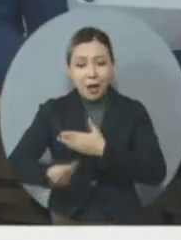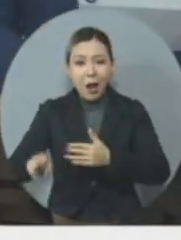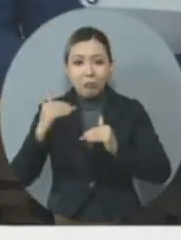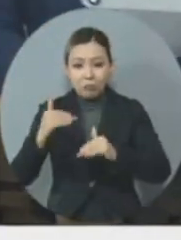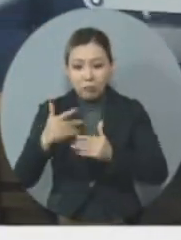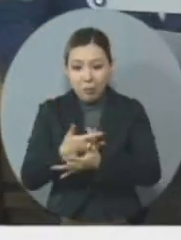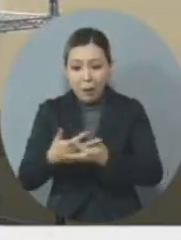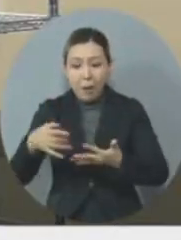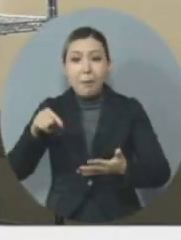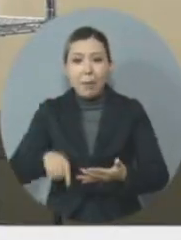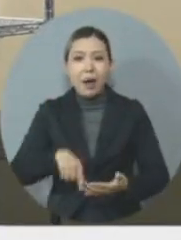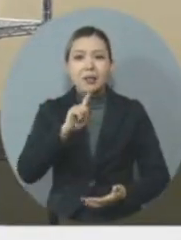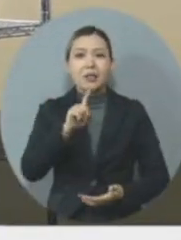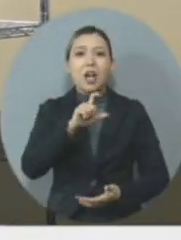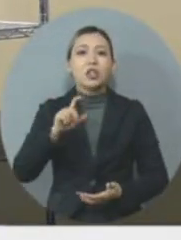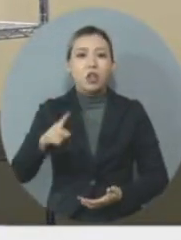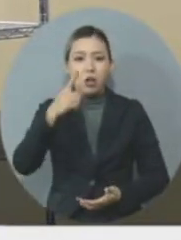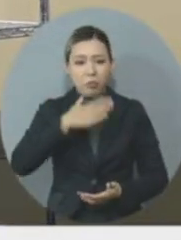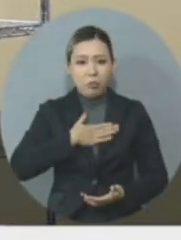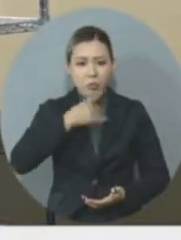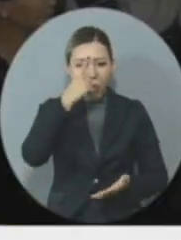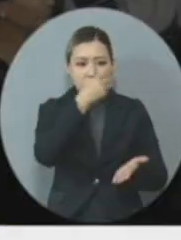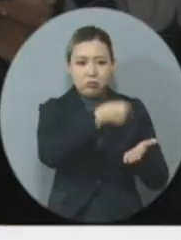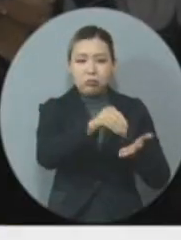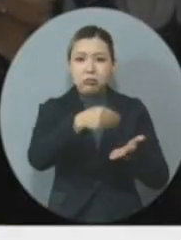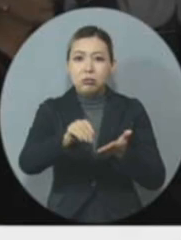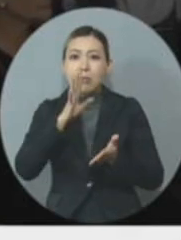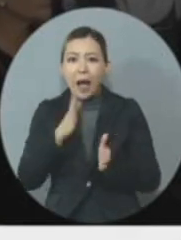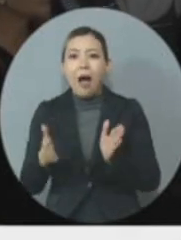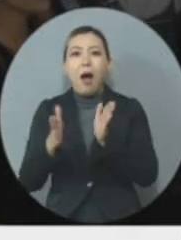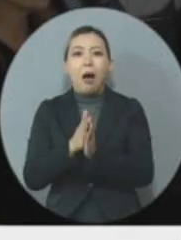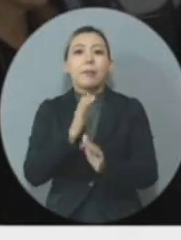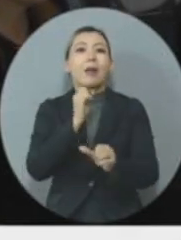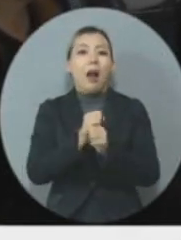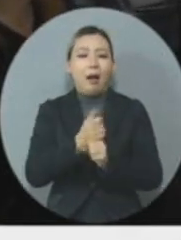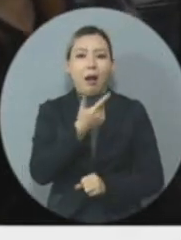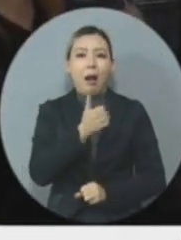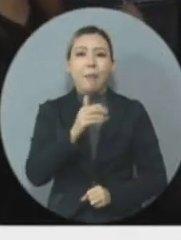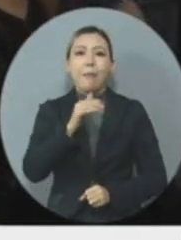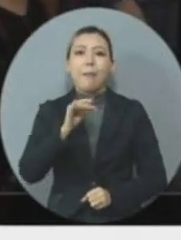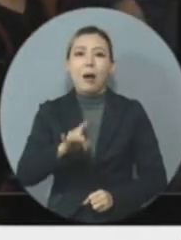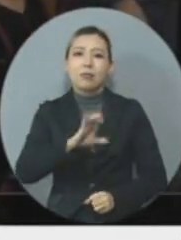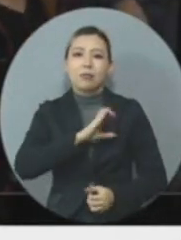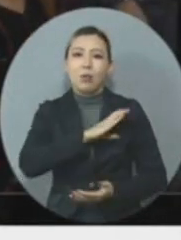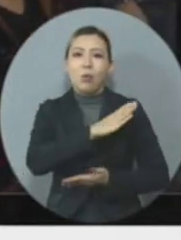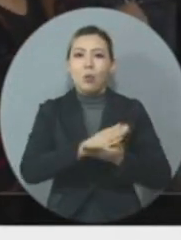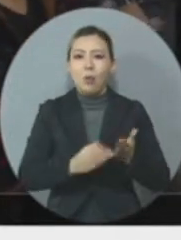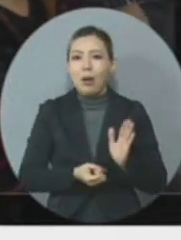бүтээгдэхүүнээ зах зээлд нэвтрүүлэхэд хамтран ажиллахаа энэ үеэр Улсын хурлын гишүүн Ганбаатар илэрхийлжээ.